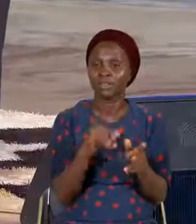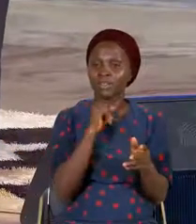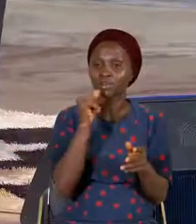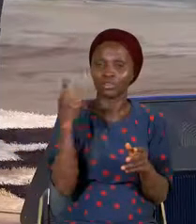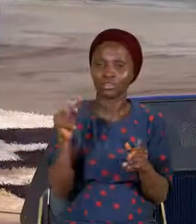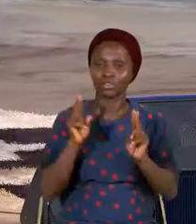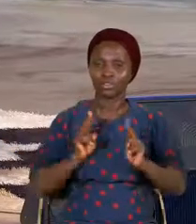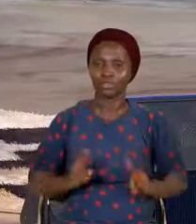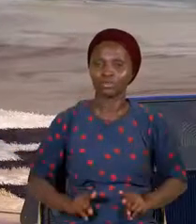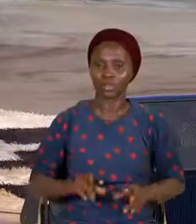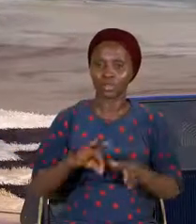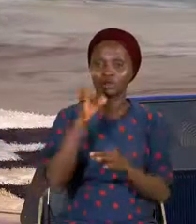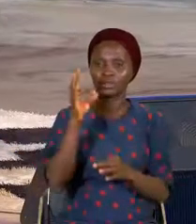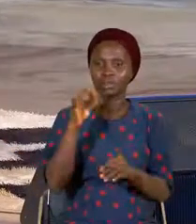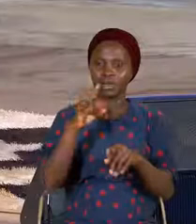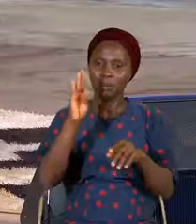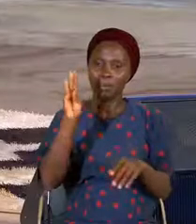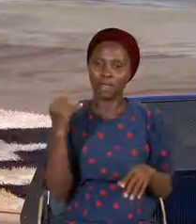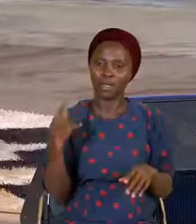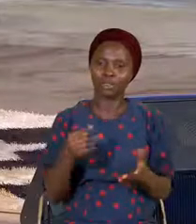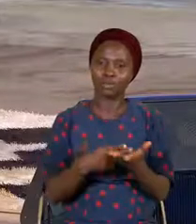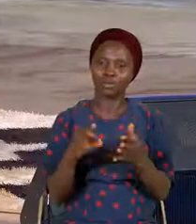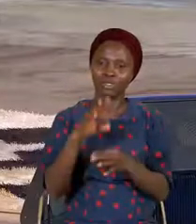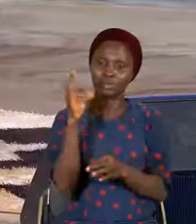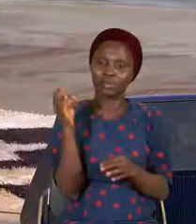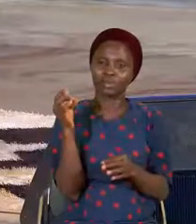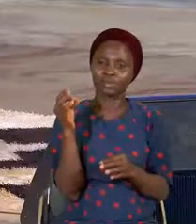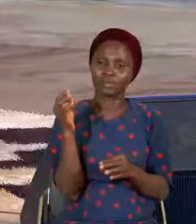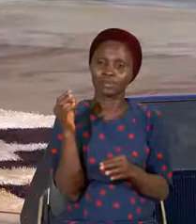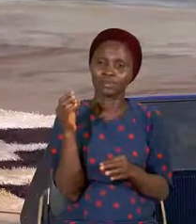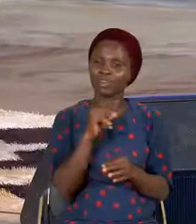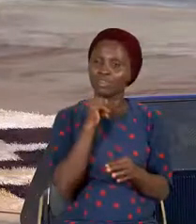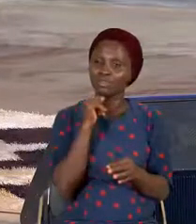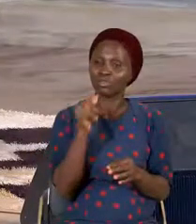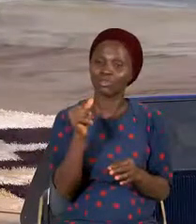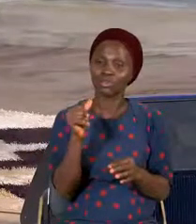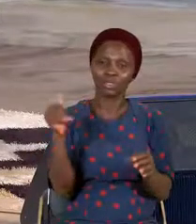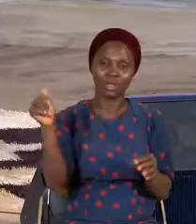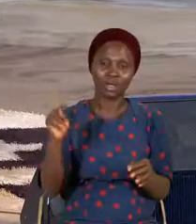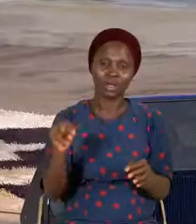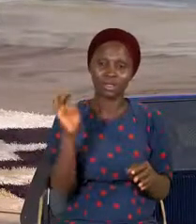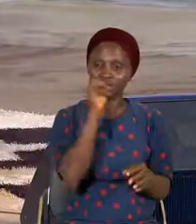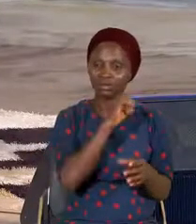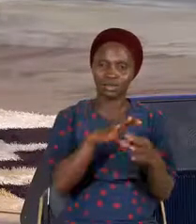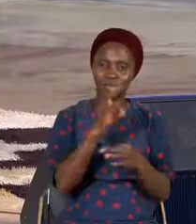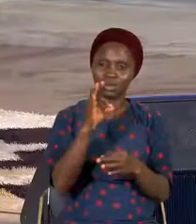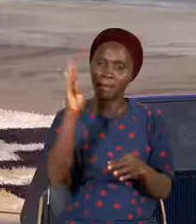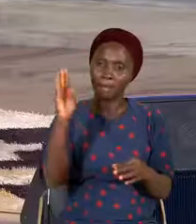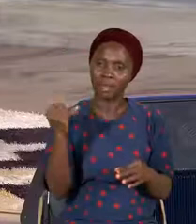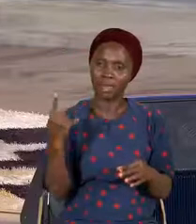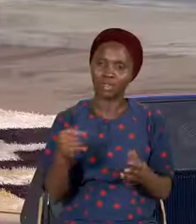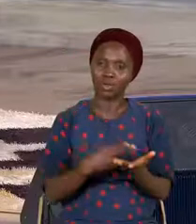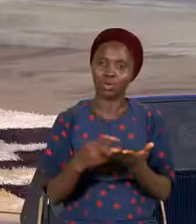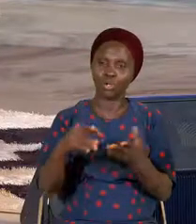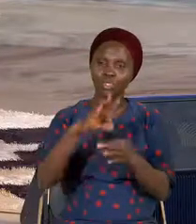Ce n'est pas l'Esprit humain, pas le Saint-Esprit. Ce n'est pas un mauvais esprit, pas